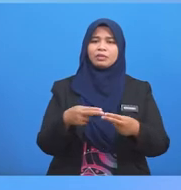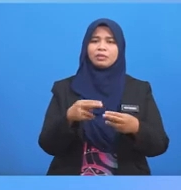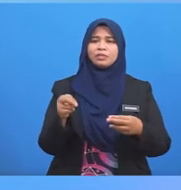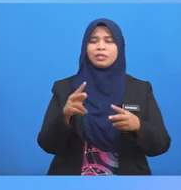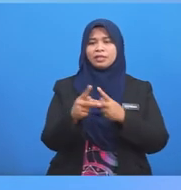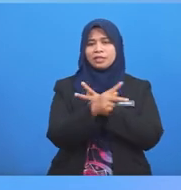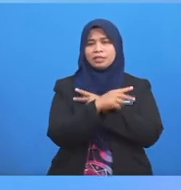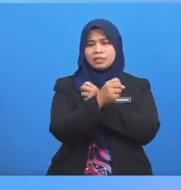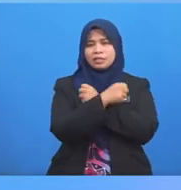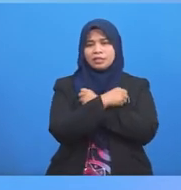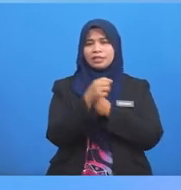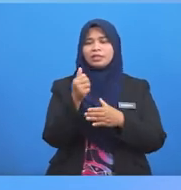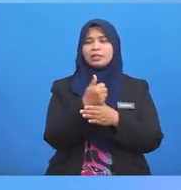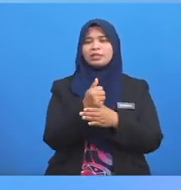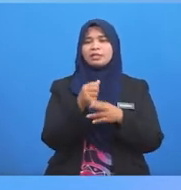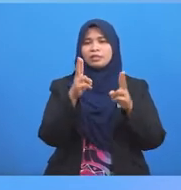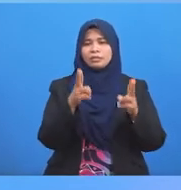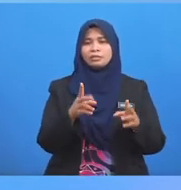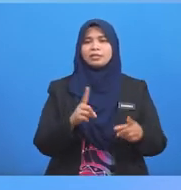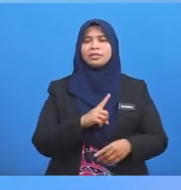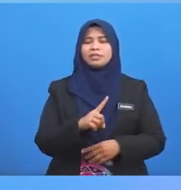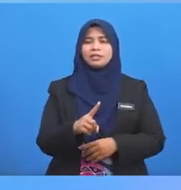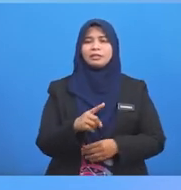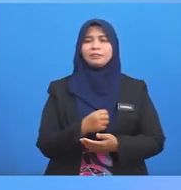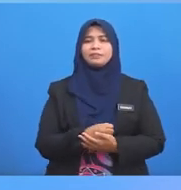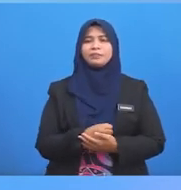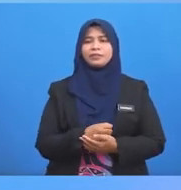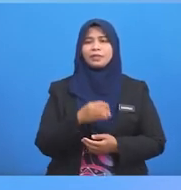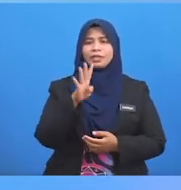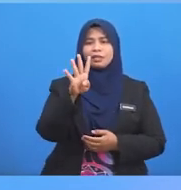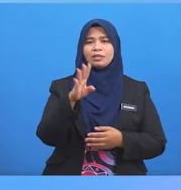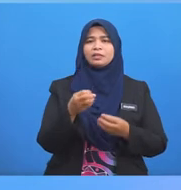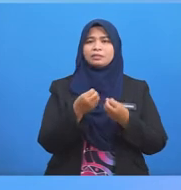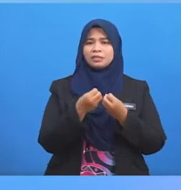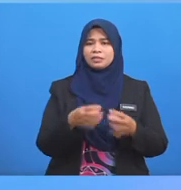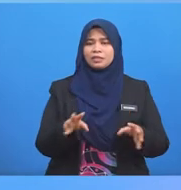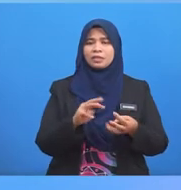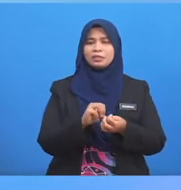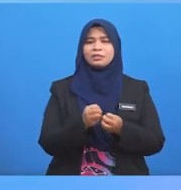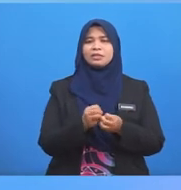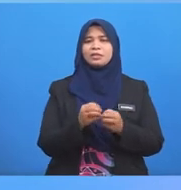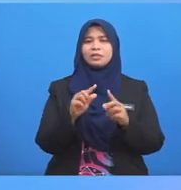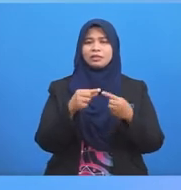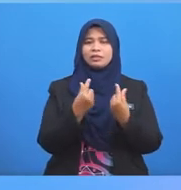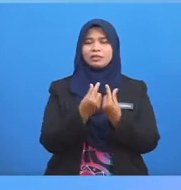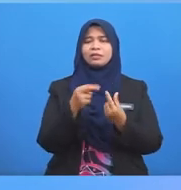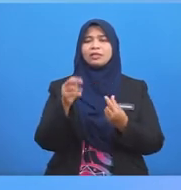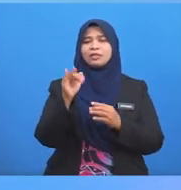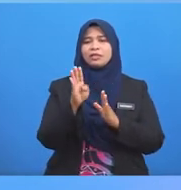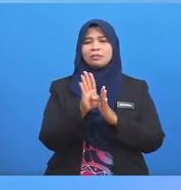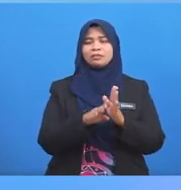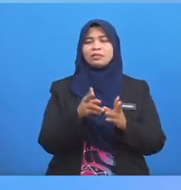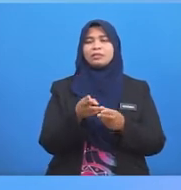Islam kerana sering bantu-membantu. Keempat, menyelesaikan masalah golongan yang berhutang